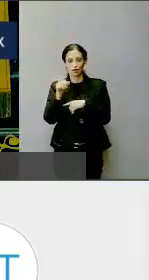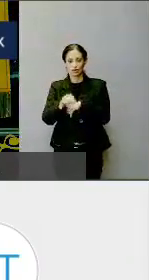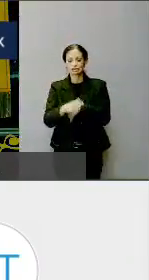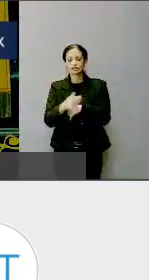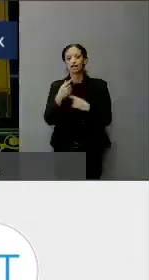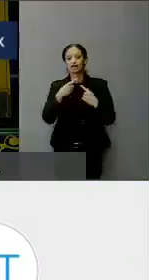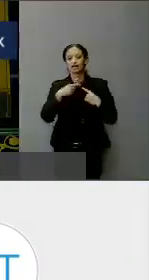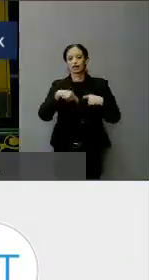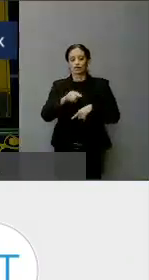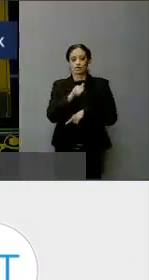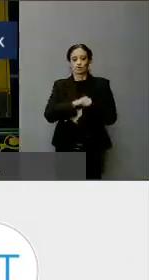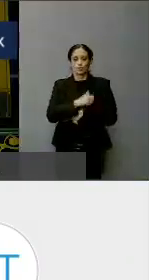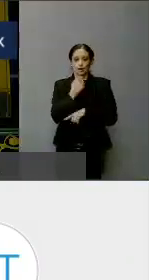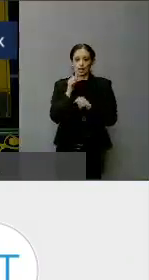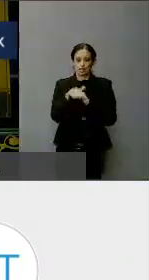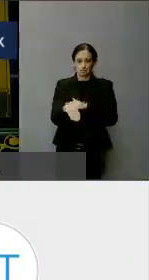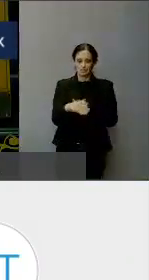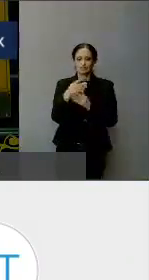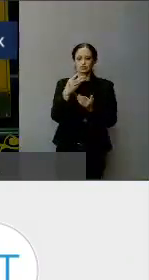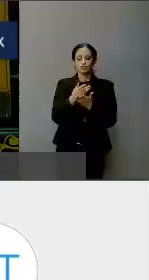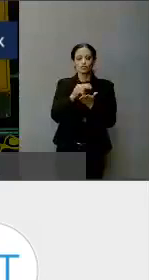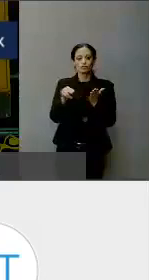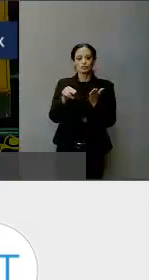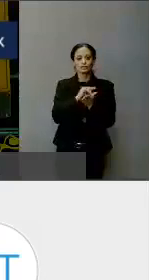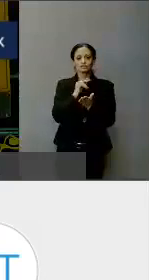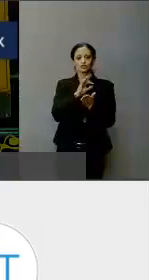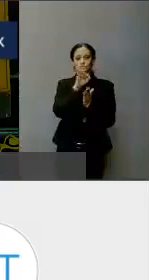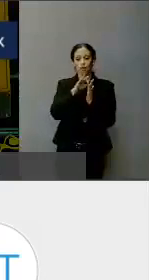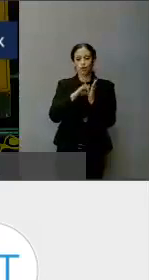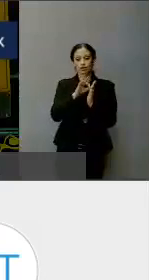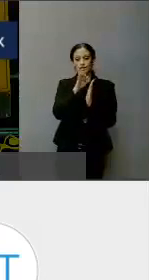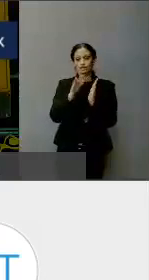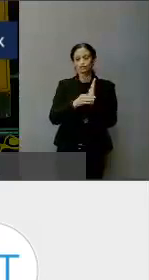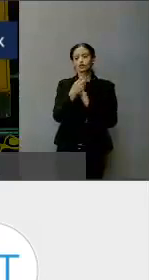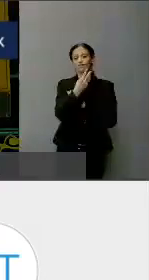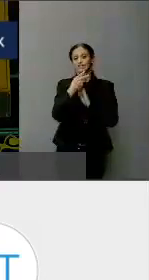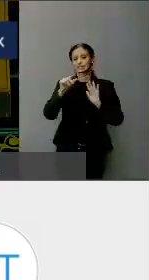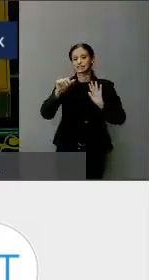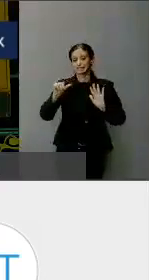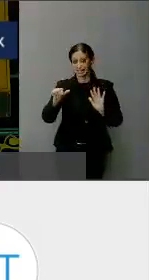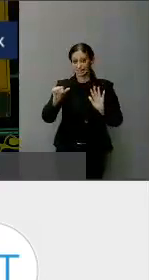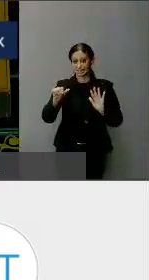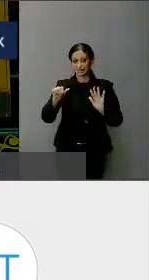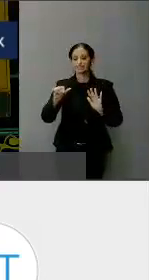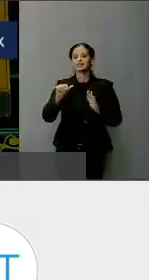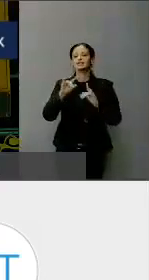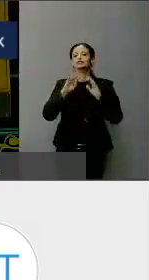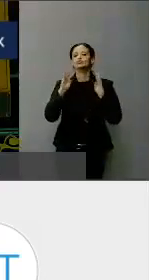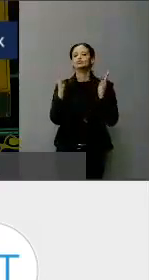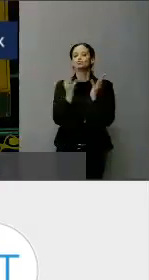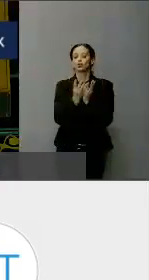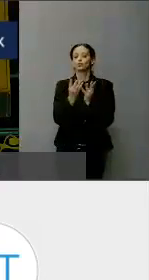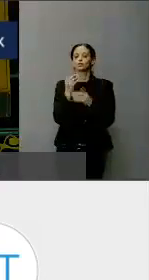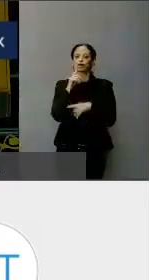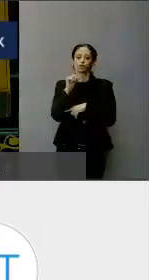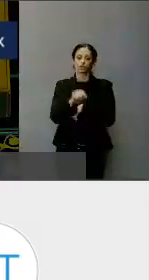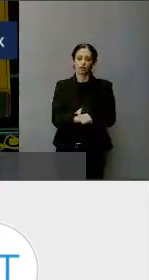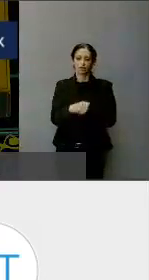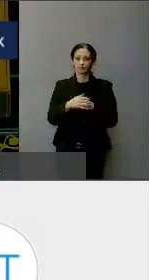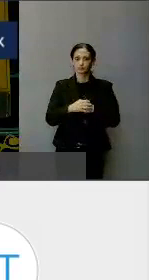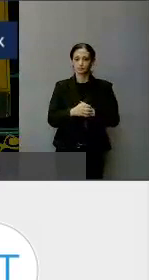pongo ora in votazione il documento numero 26 parere della giunta è contrario